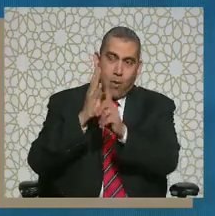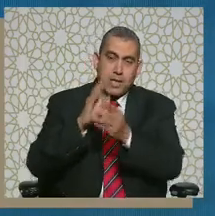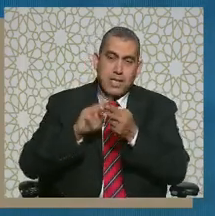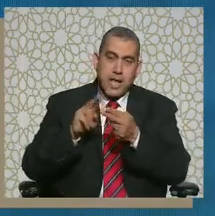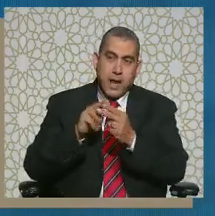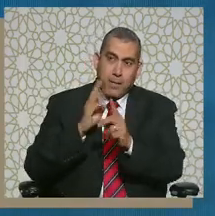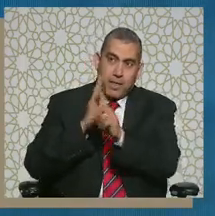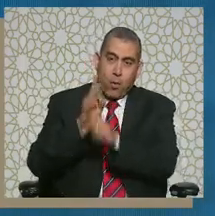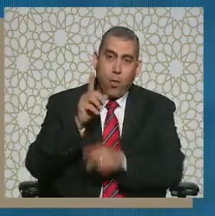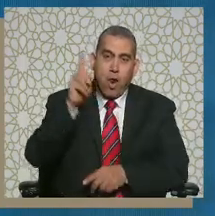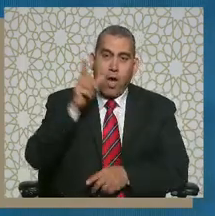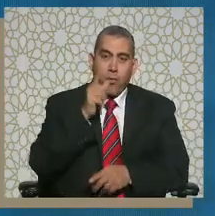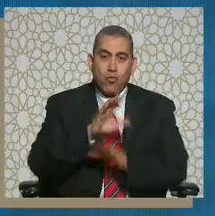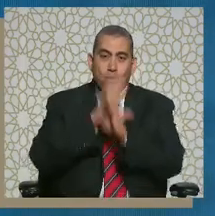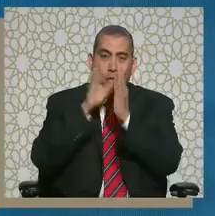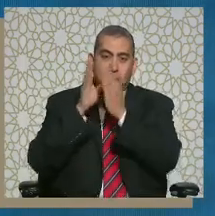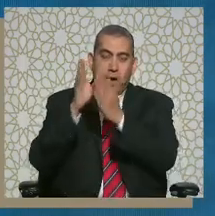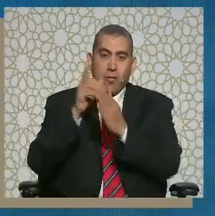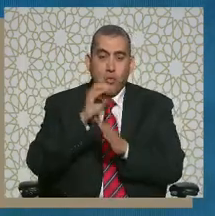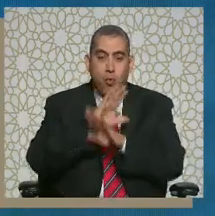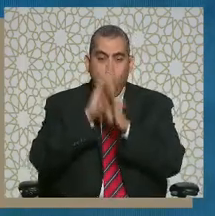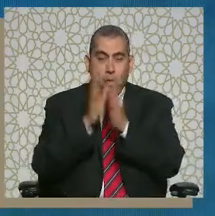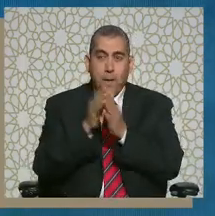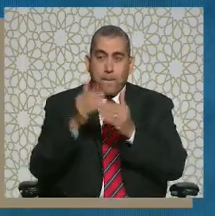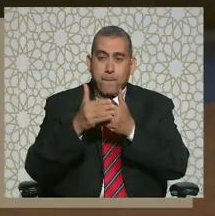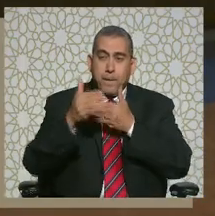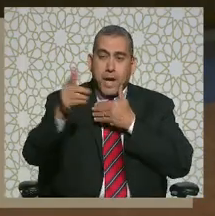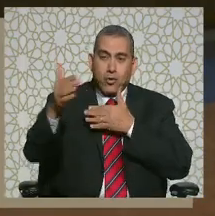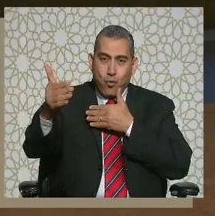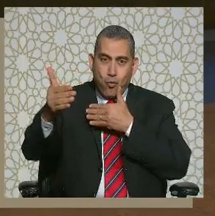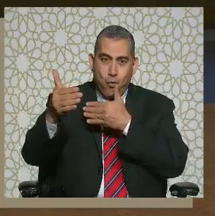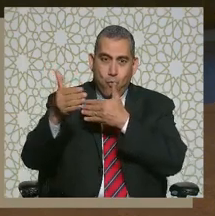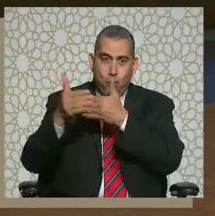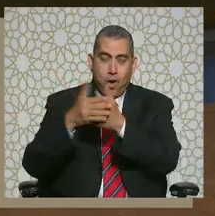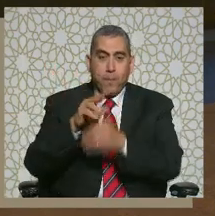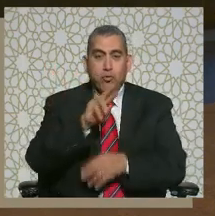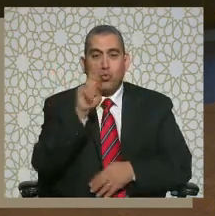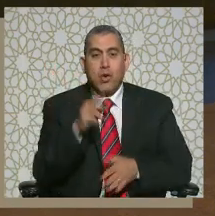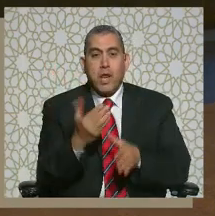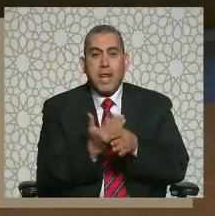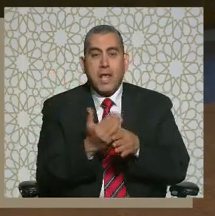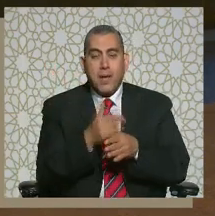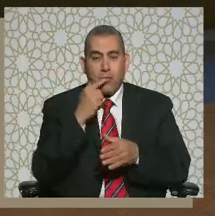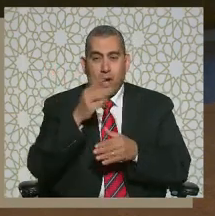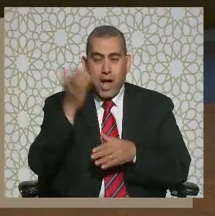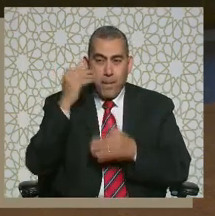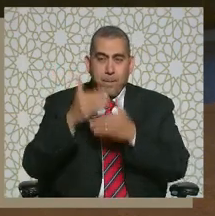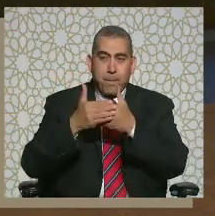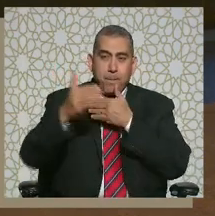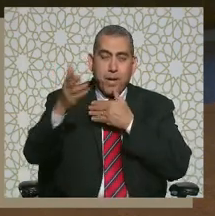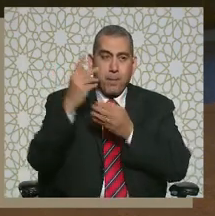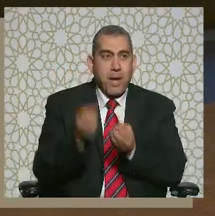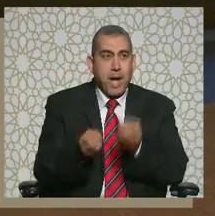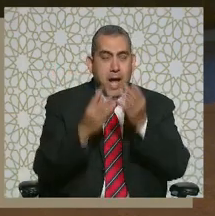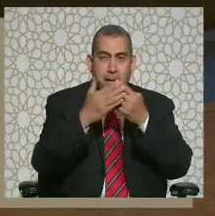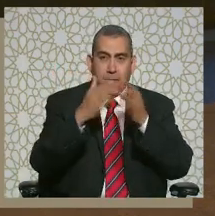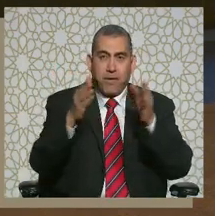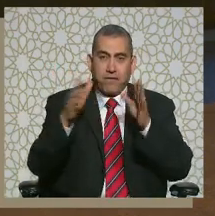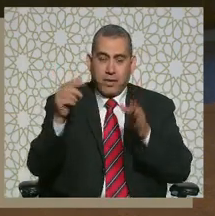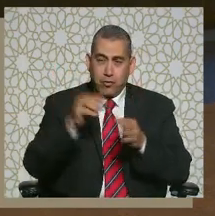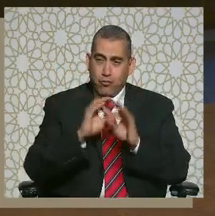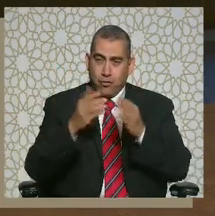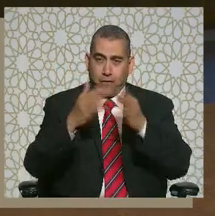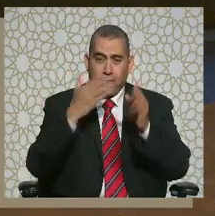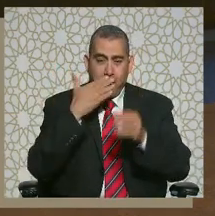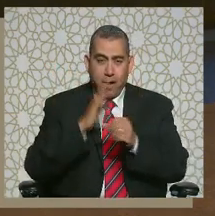سلام توكل ده بيخلي كل البعيد قريب ليه طيب ما كان بعيد عننا ان ابواب الجنه تتفتح بس فتحت في